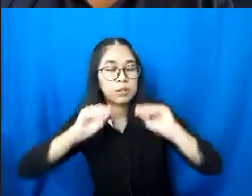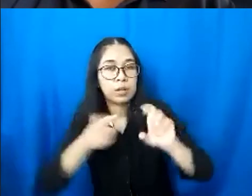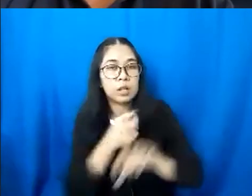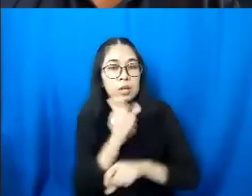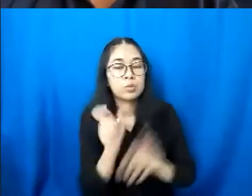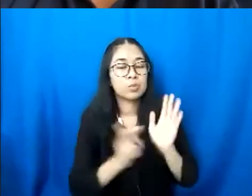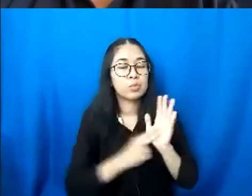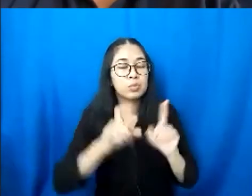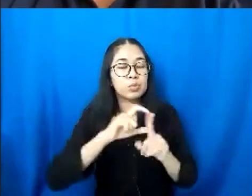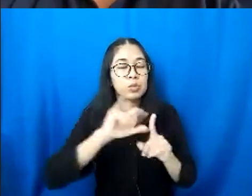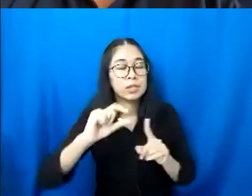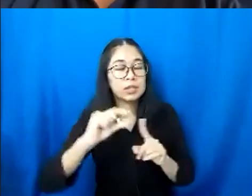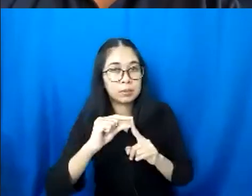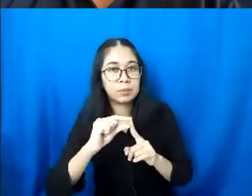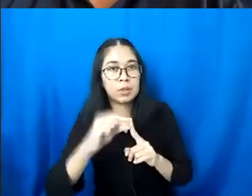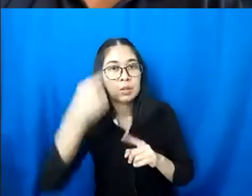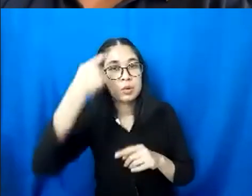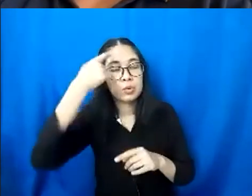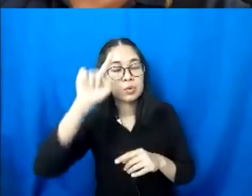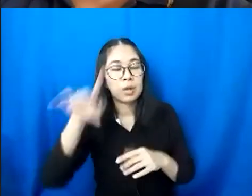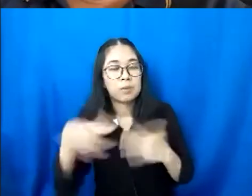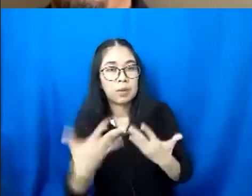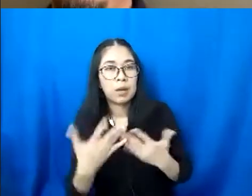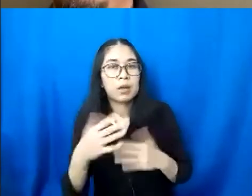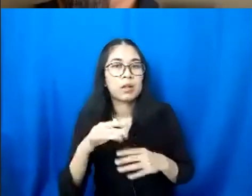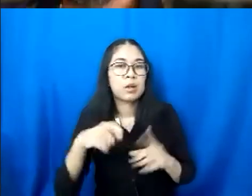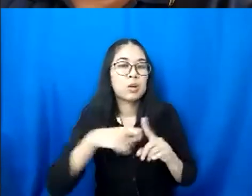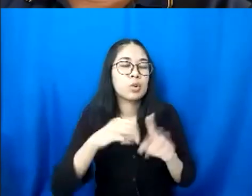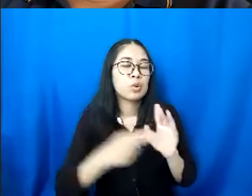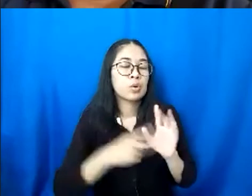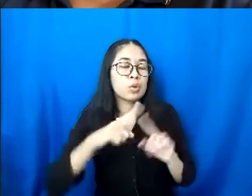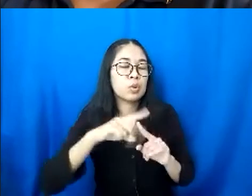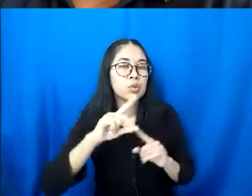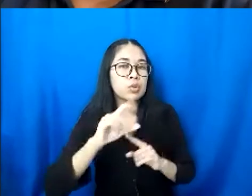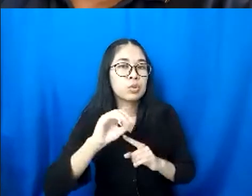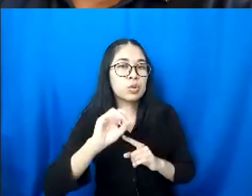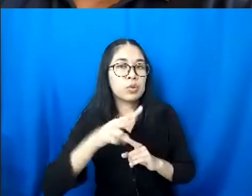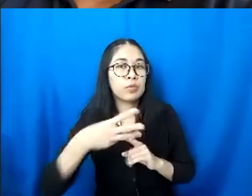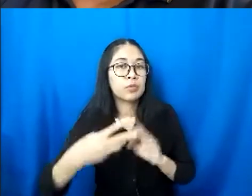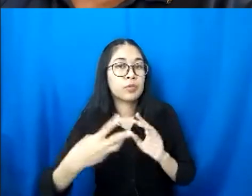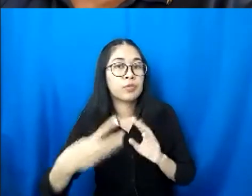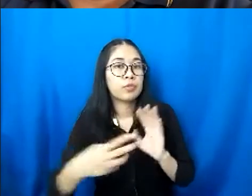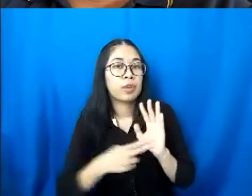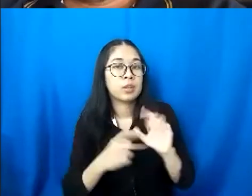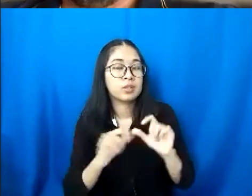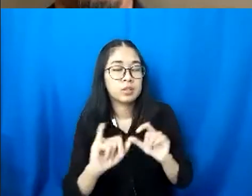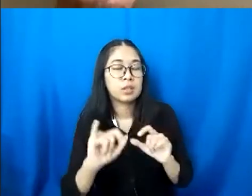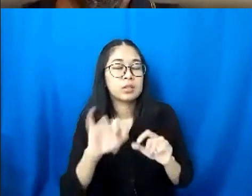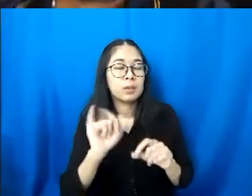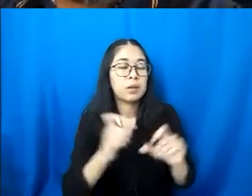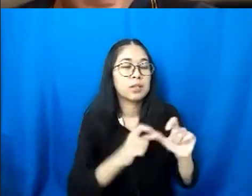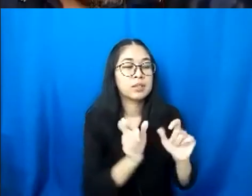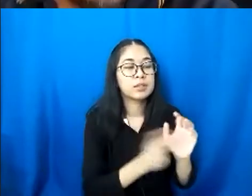untuk melakukan konvergensi dengan SAN CSE. Memang yang agak sulit adalah